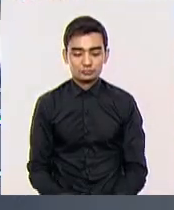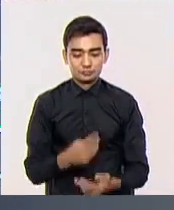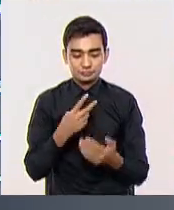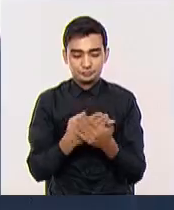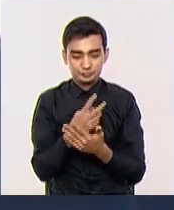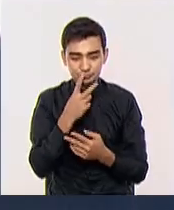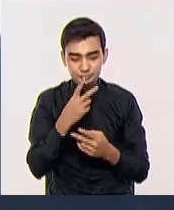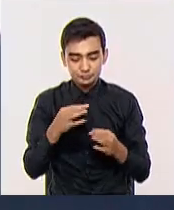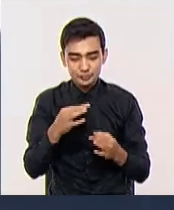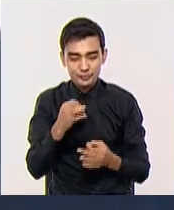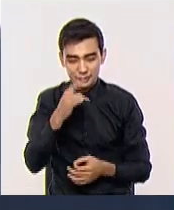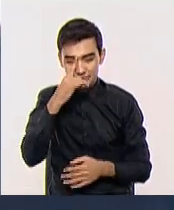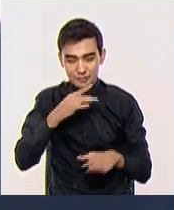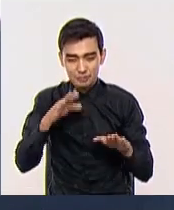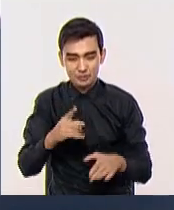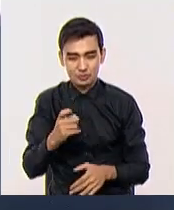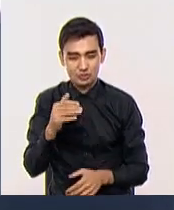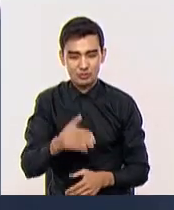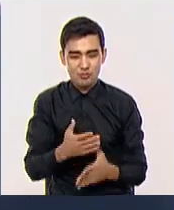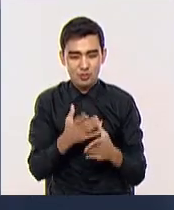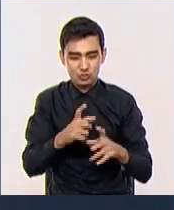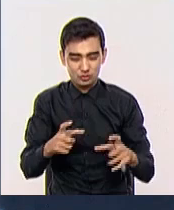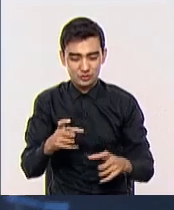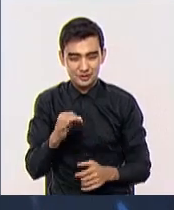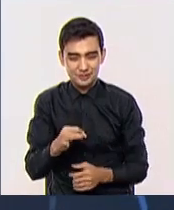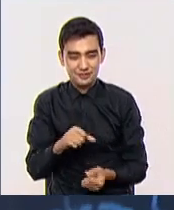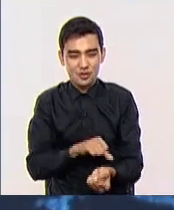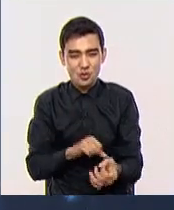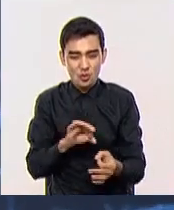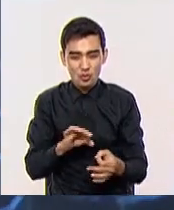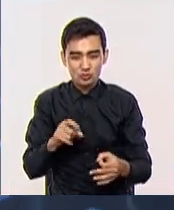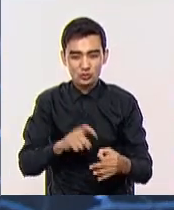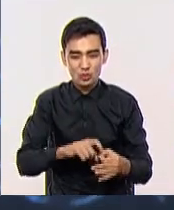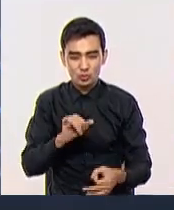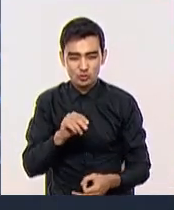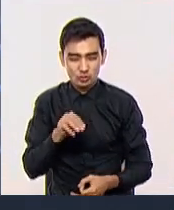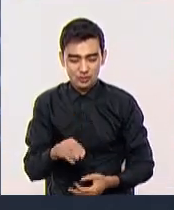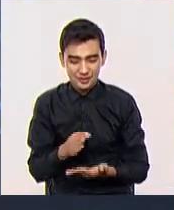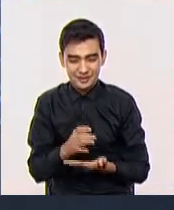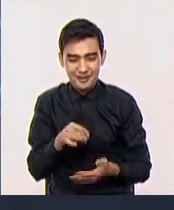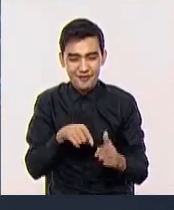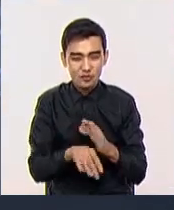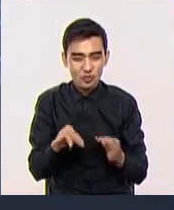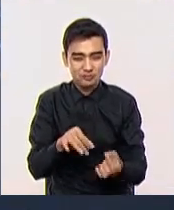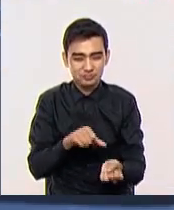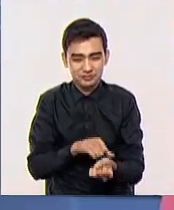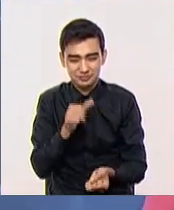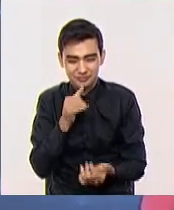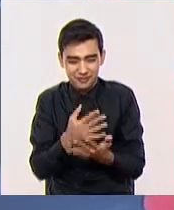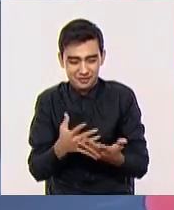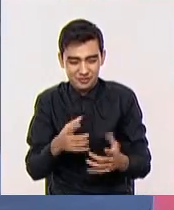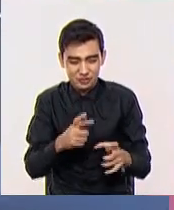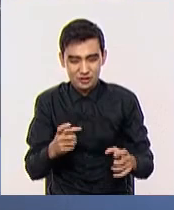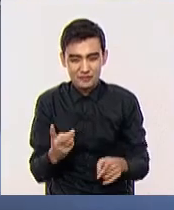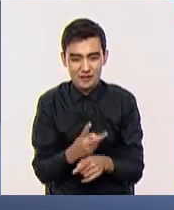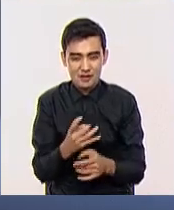Назарларыңызда информбюро. Қазақстанда 100 мыңнан астам адам наркологиялық есепте тұр. Бірақ іс жүзінде есірткіге тәуелділердің саны